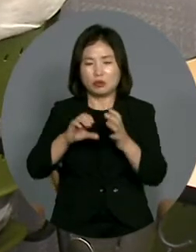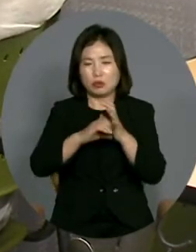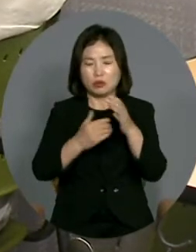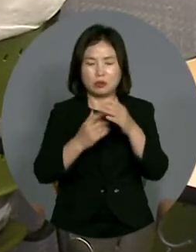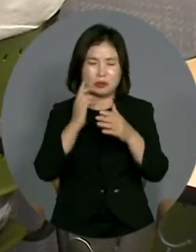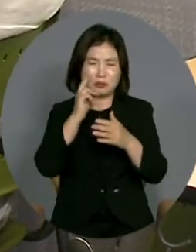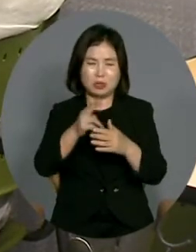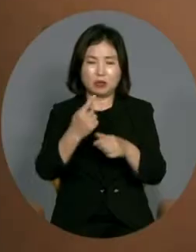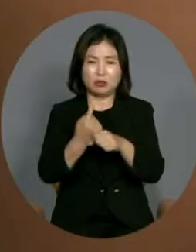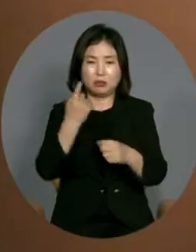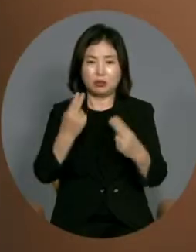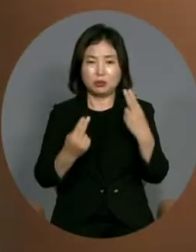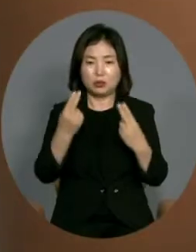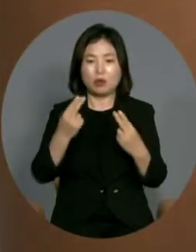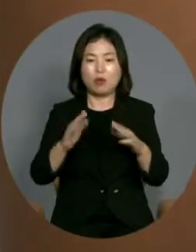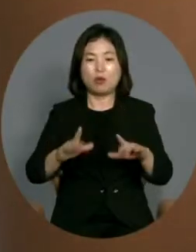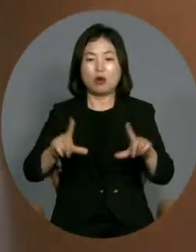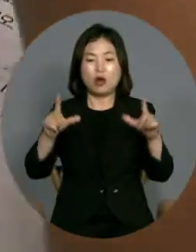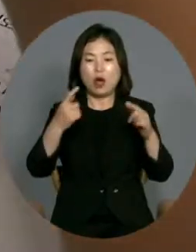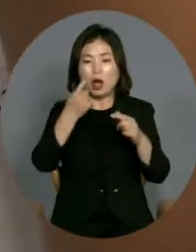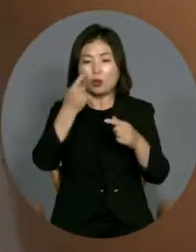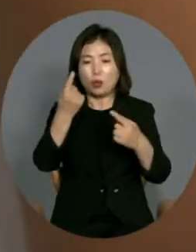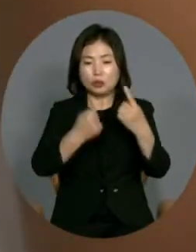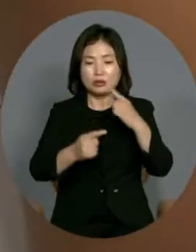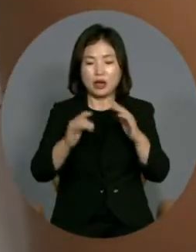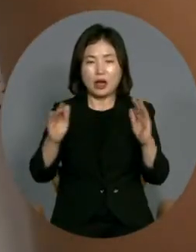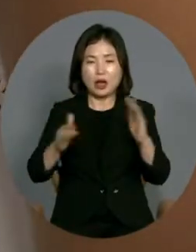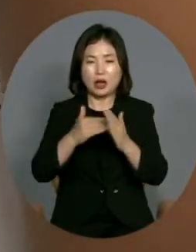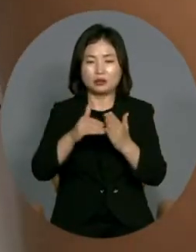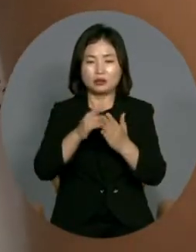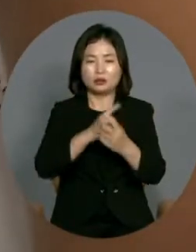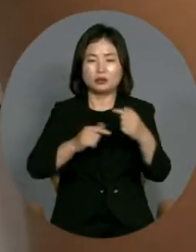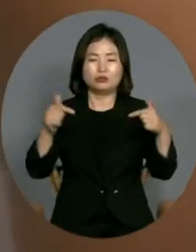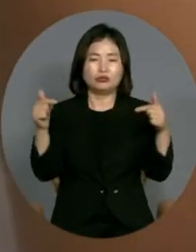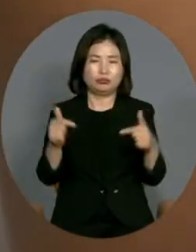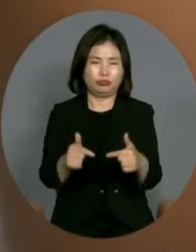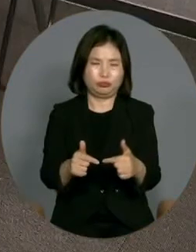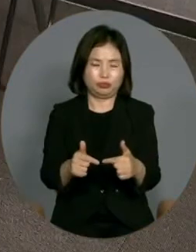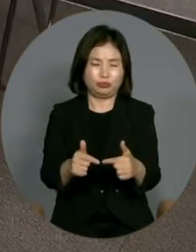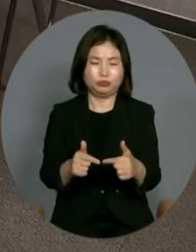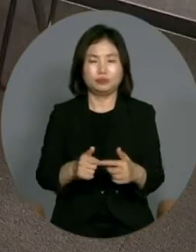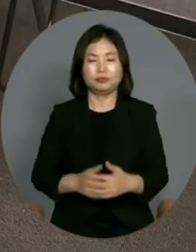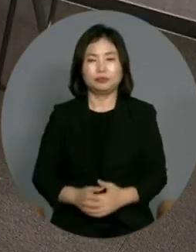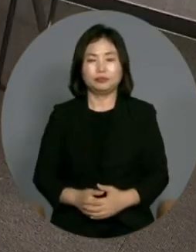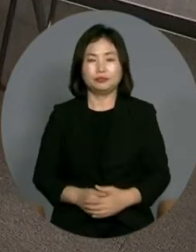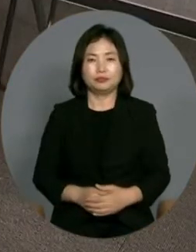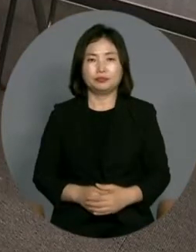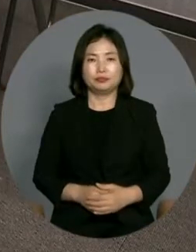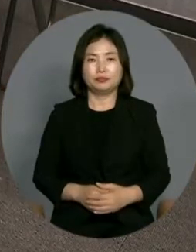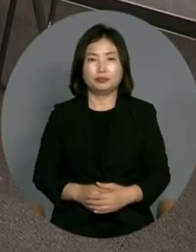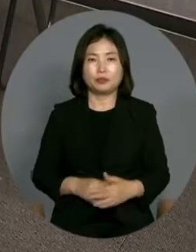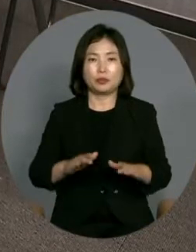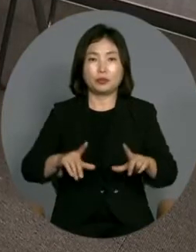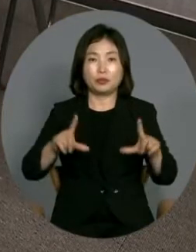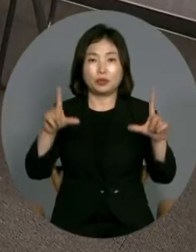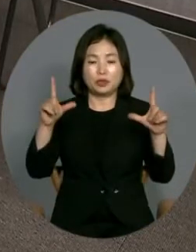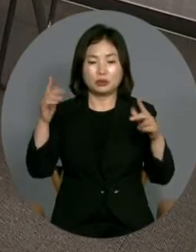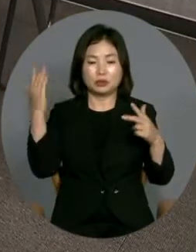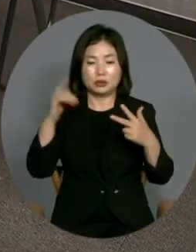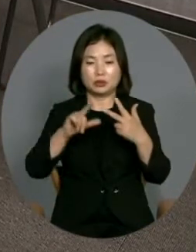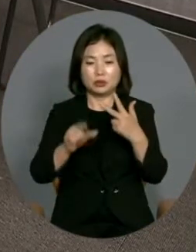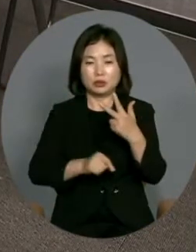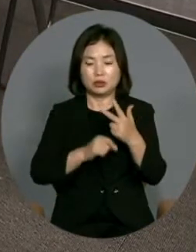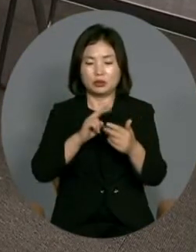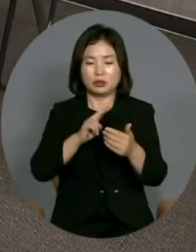심했던 지난해보다 올해 학원에 오는 학생이 더 적다는 게 학원 원장의 말입니다. 올해 들어 지난